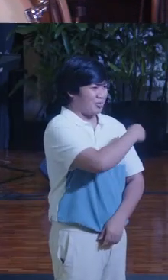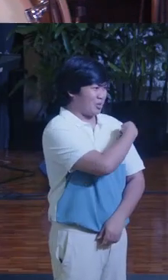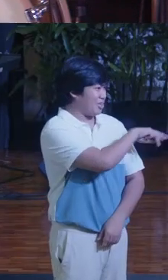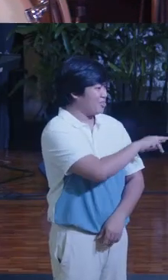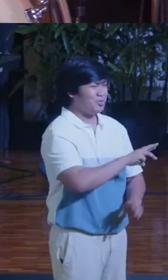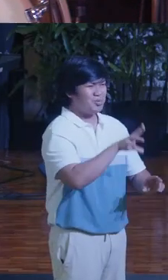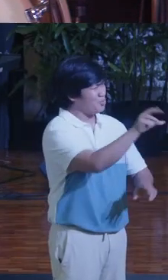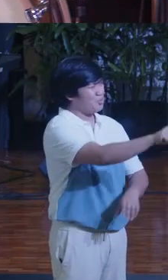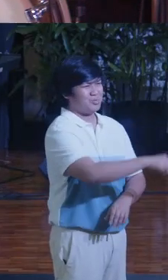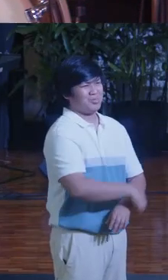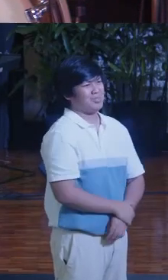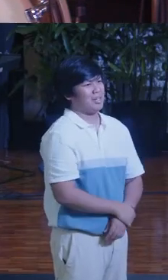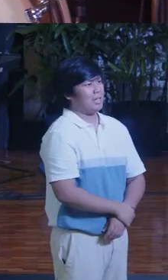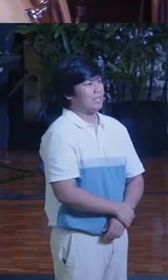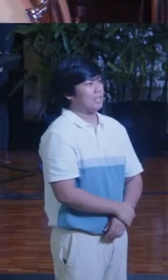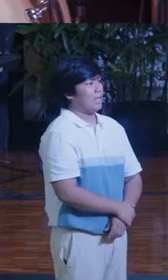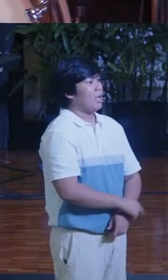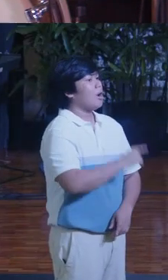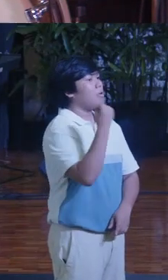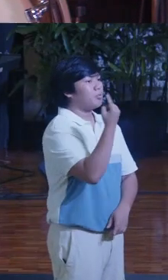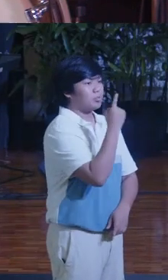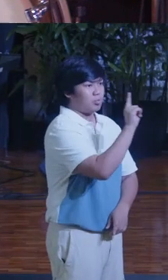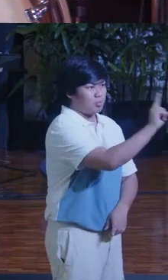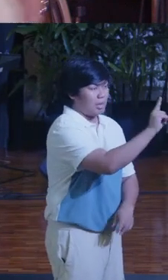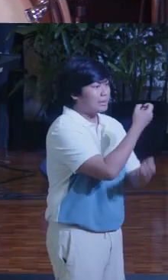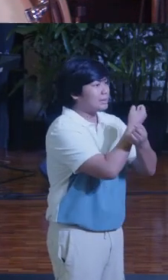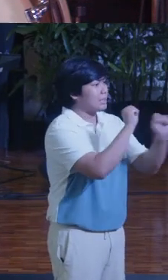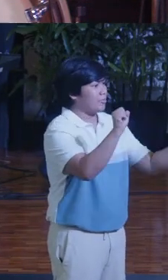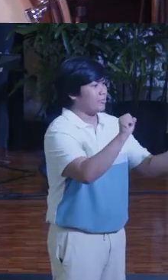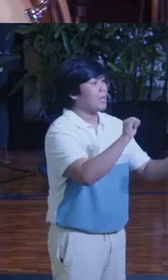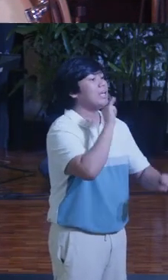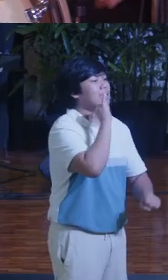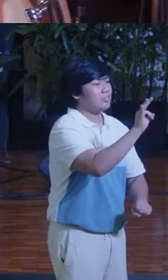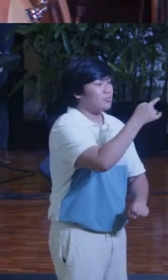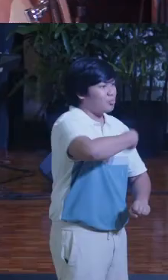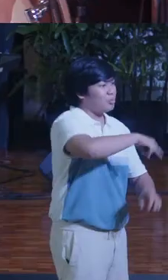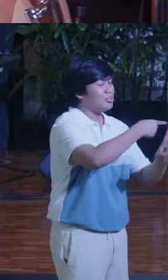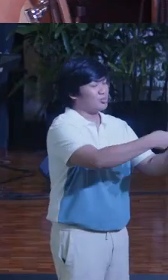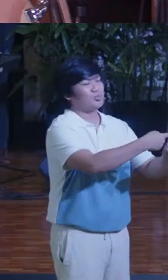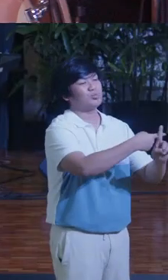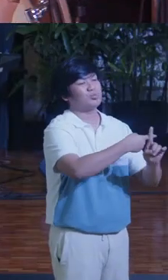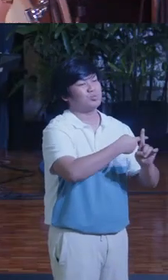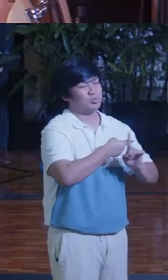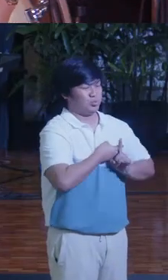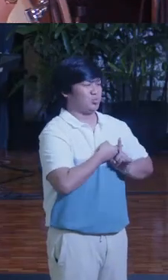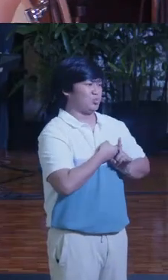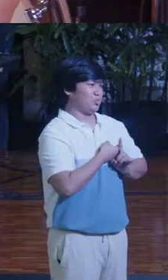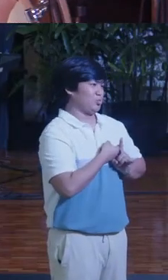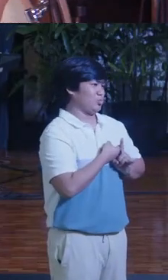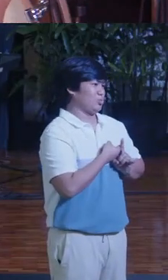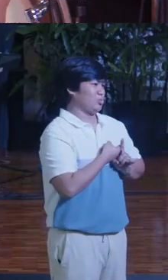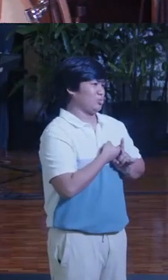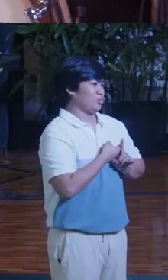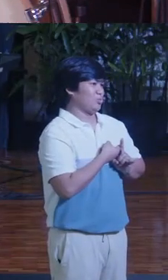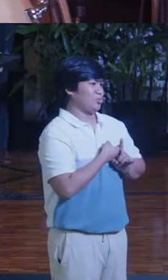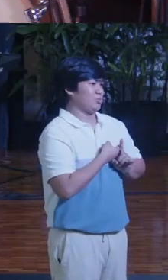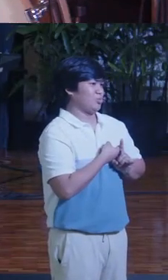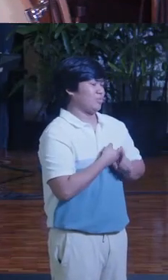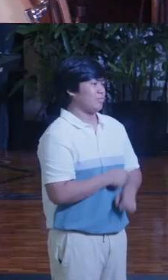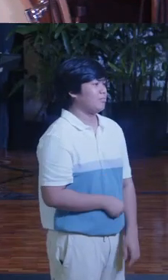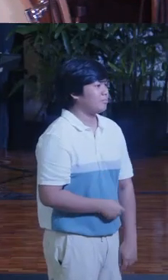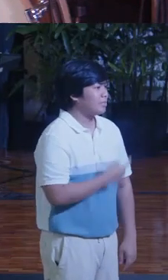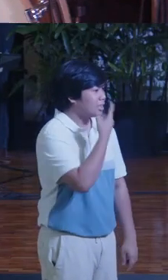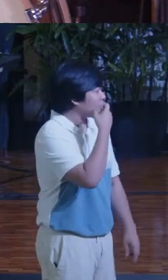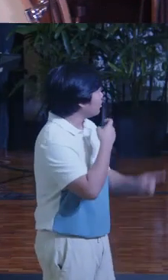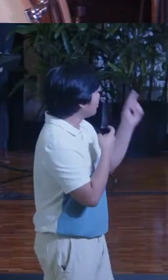relationship sa ating Panginoong Diyos. Kanina, meron pong napakagandang missionary testimony ni Ron